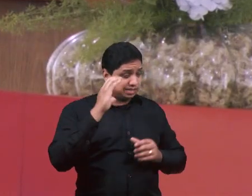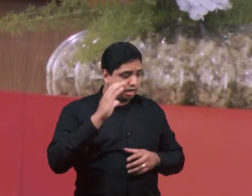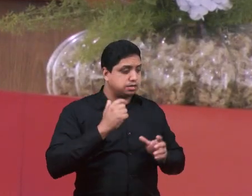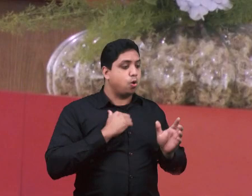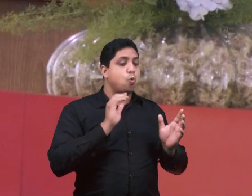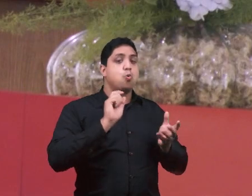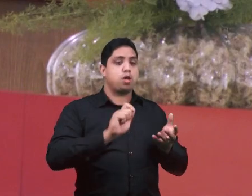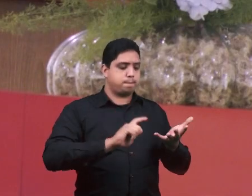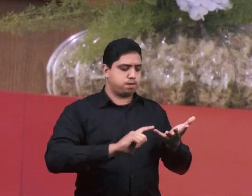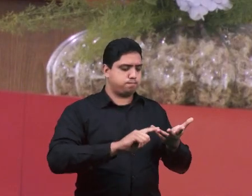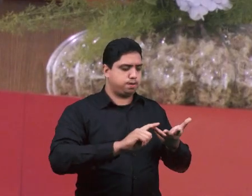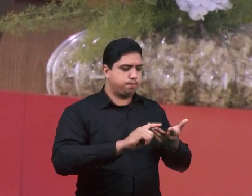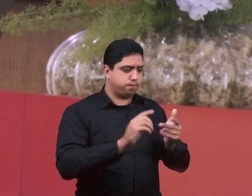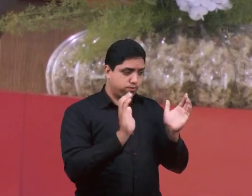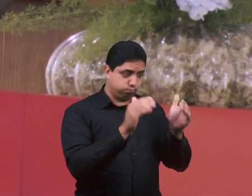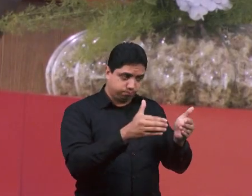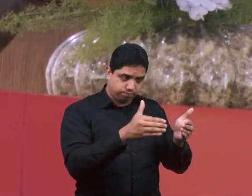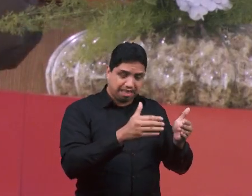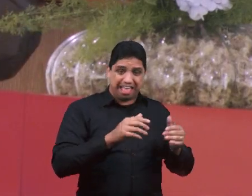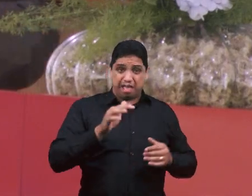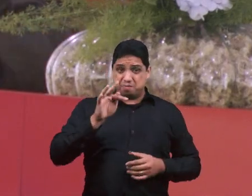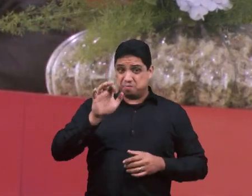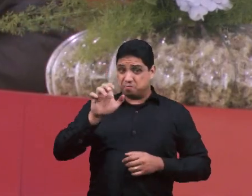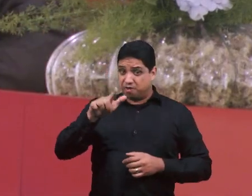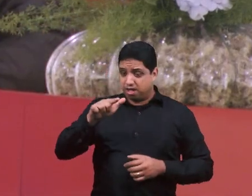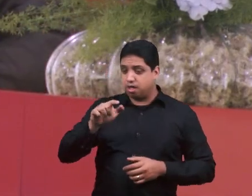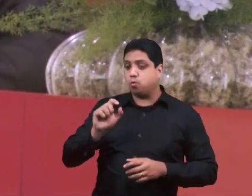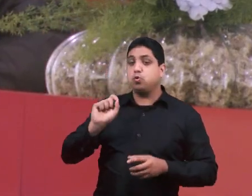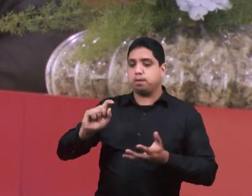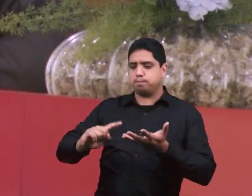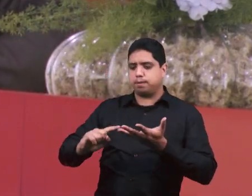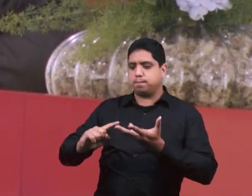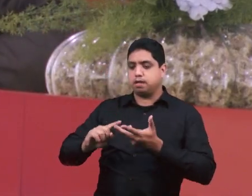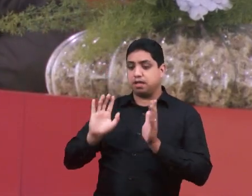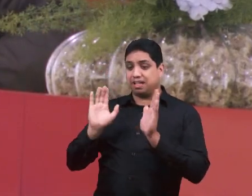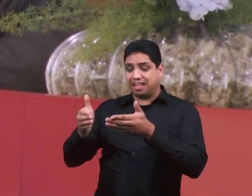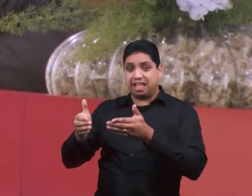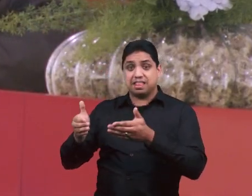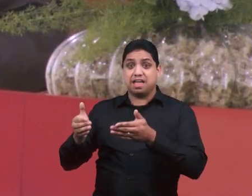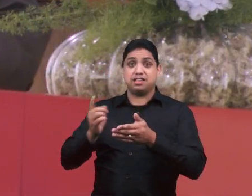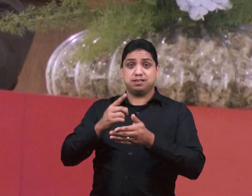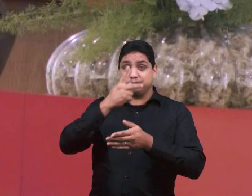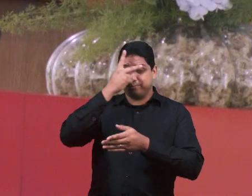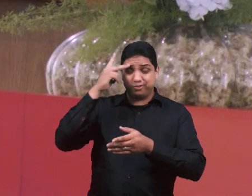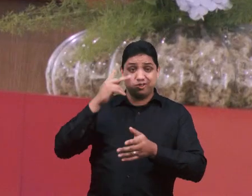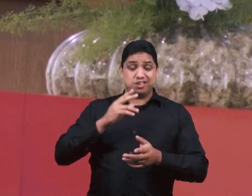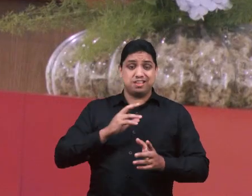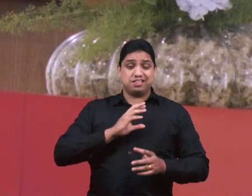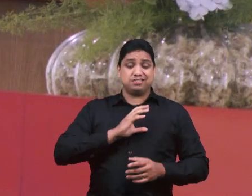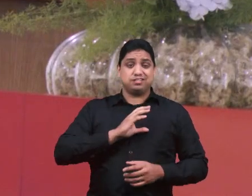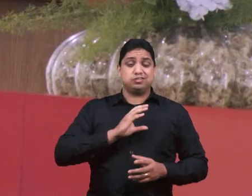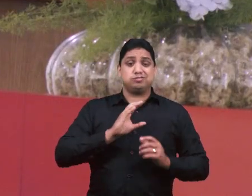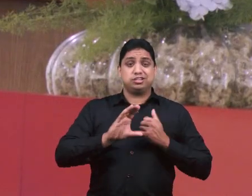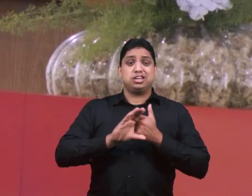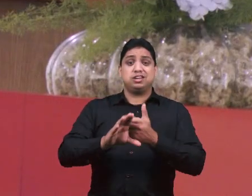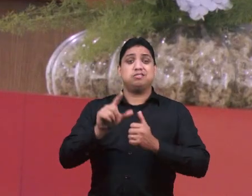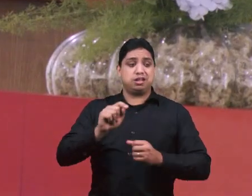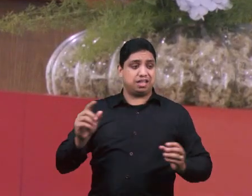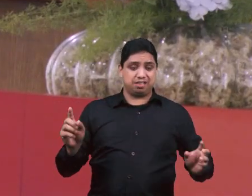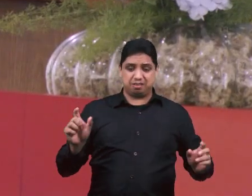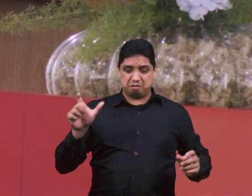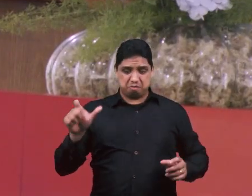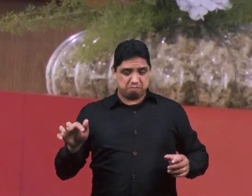Ils n'arrivent pas. Ils mélangent une chose avec une autre et aucune des deux va marcher. Parce qu'en vérité,